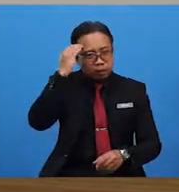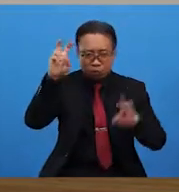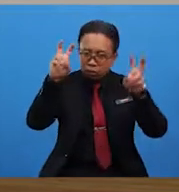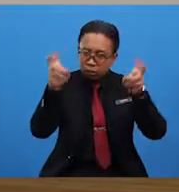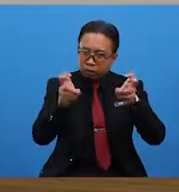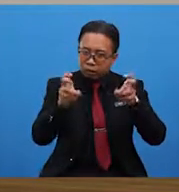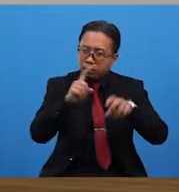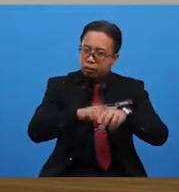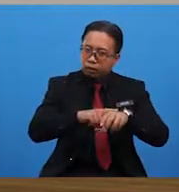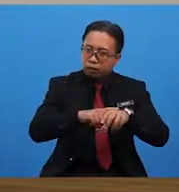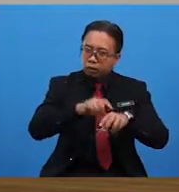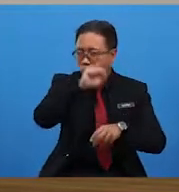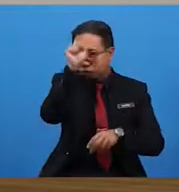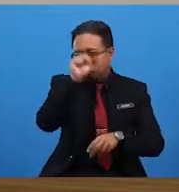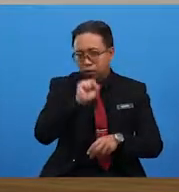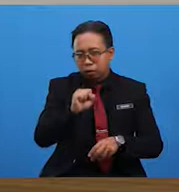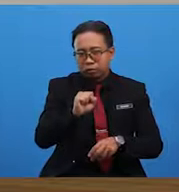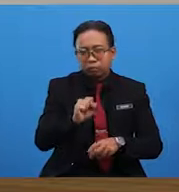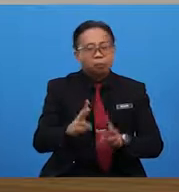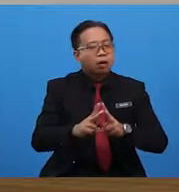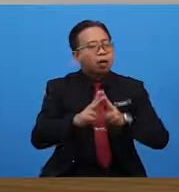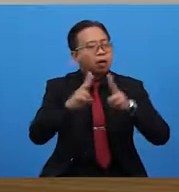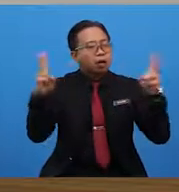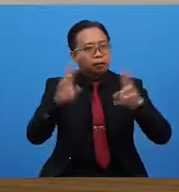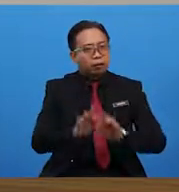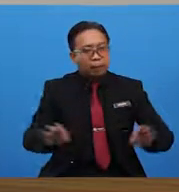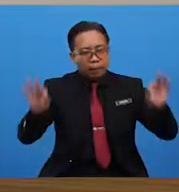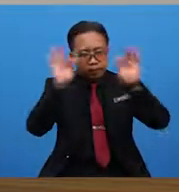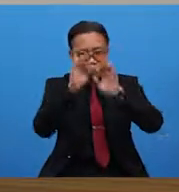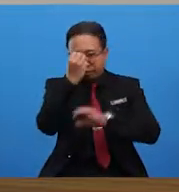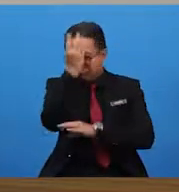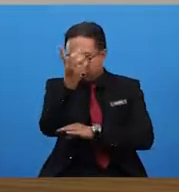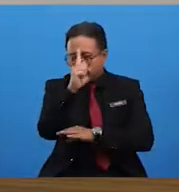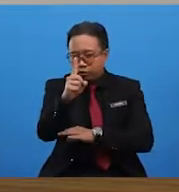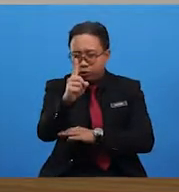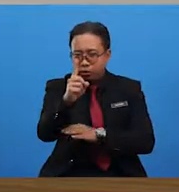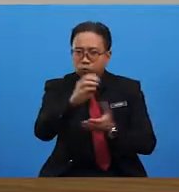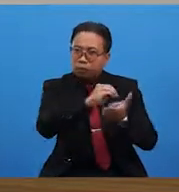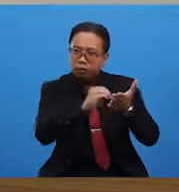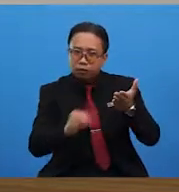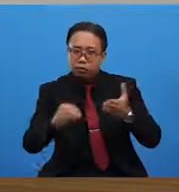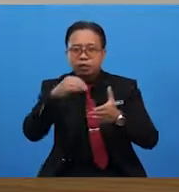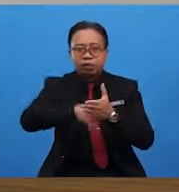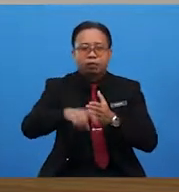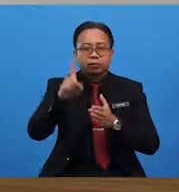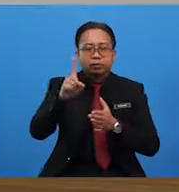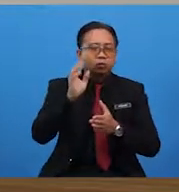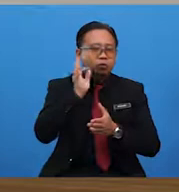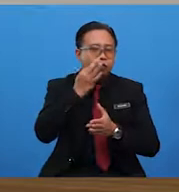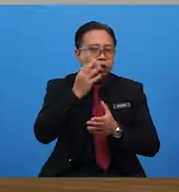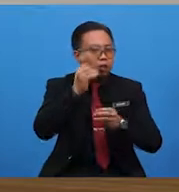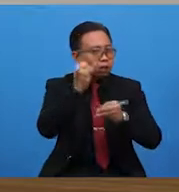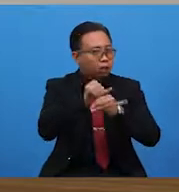persoalan ataupun suatu persoalan yang paling penting bagi menyatakan sesuatu message dalam sebuah karya